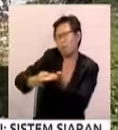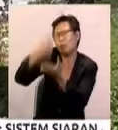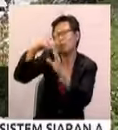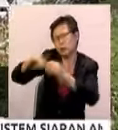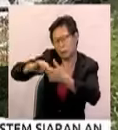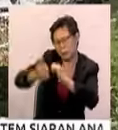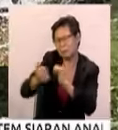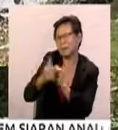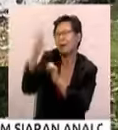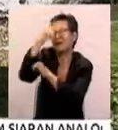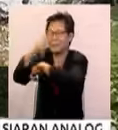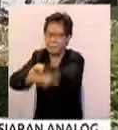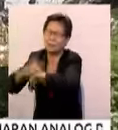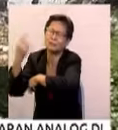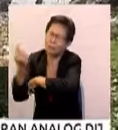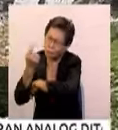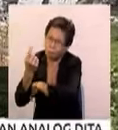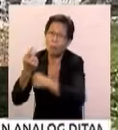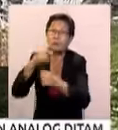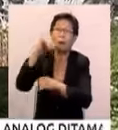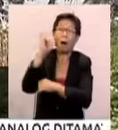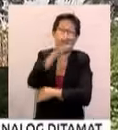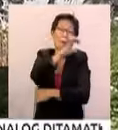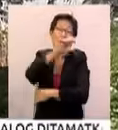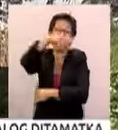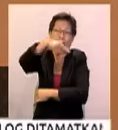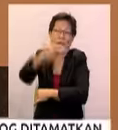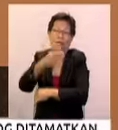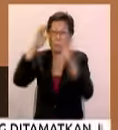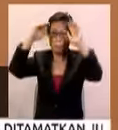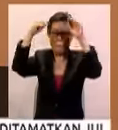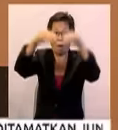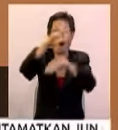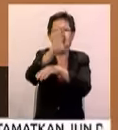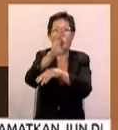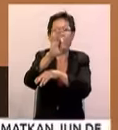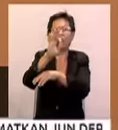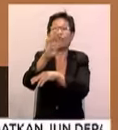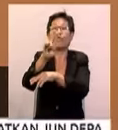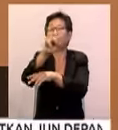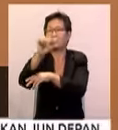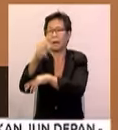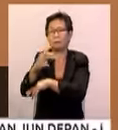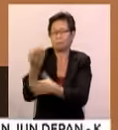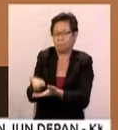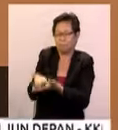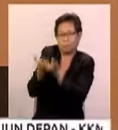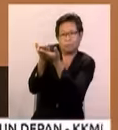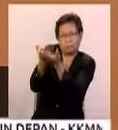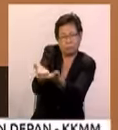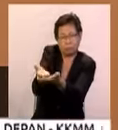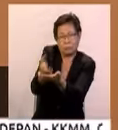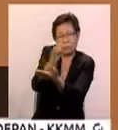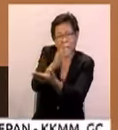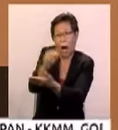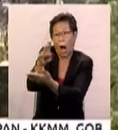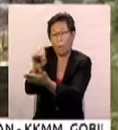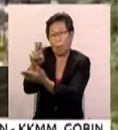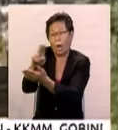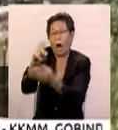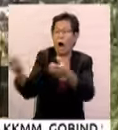penyelesaian dengan kerajaan negeri. Semalam, pengerusi PH Pahang, Fuziah Saleh, menyerahkan cadangan dan memorandum